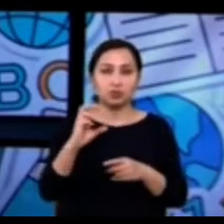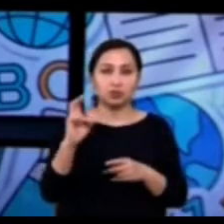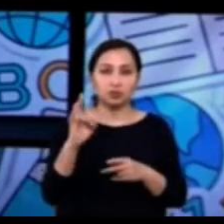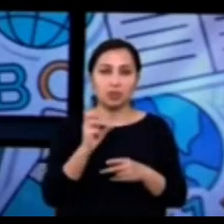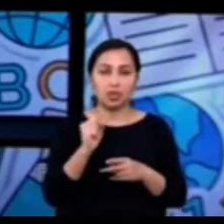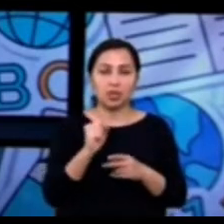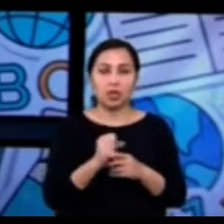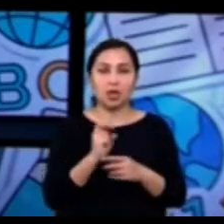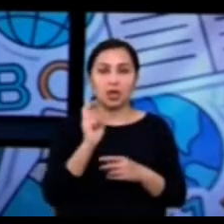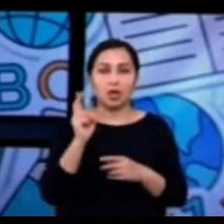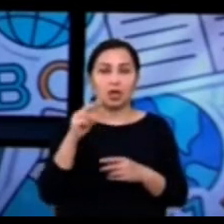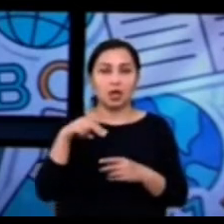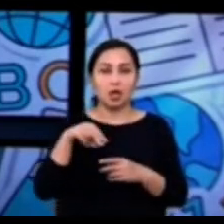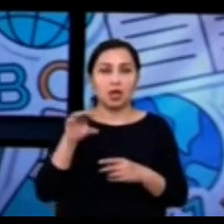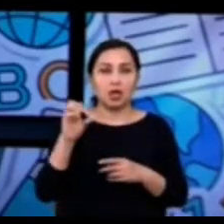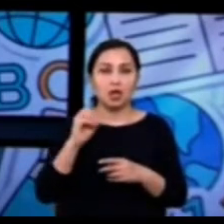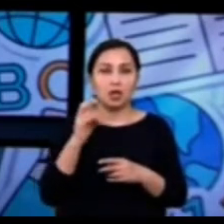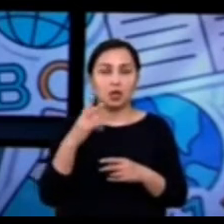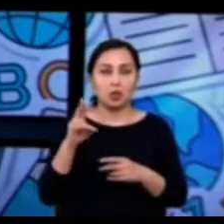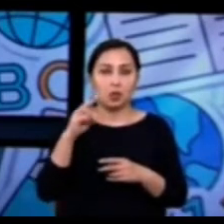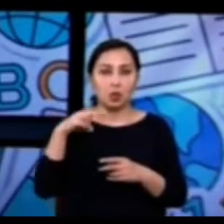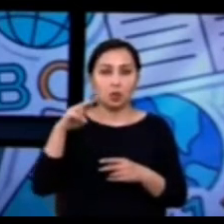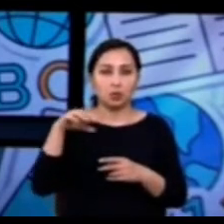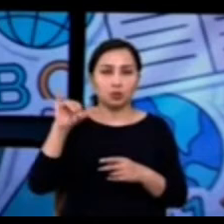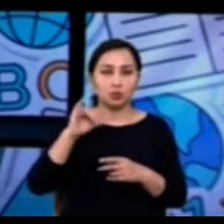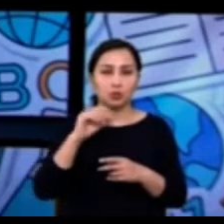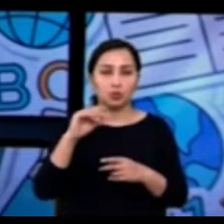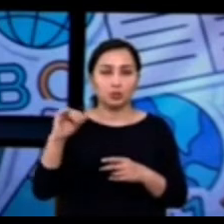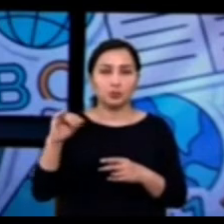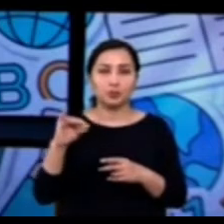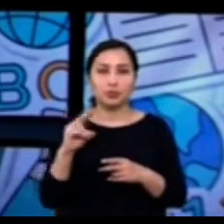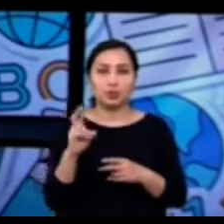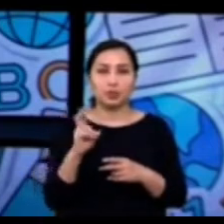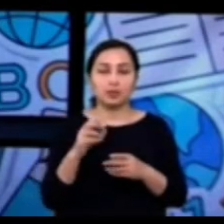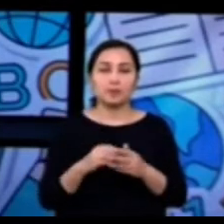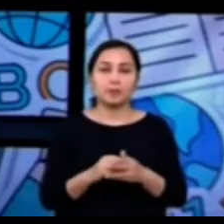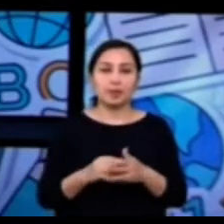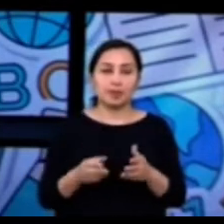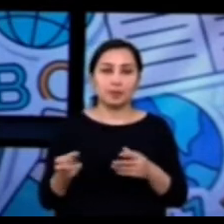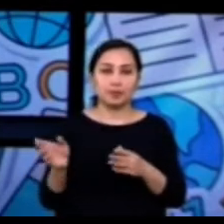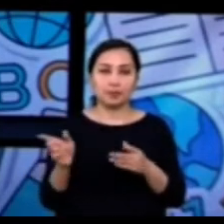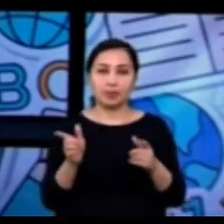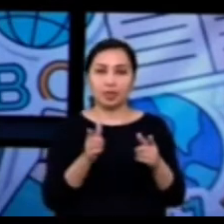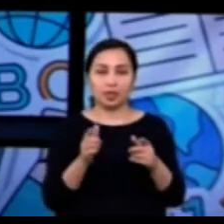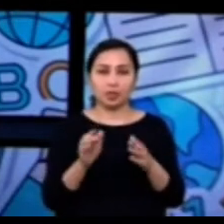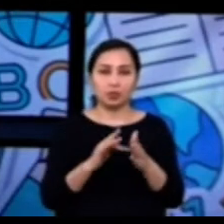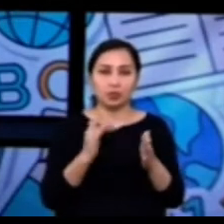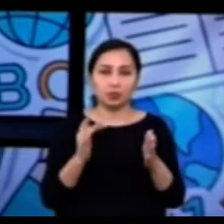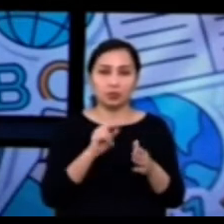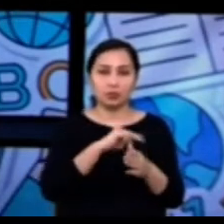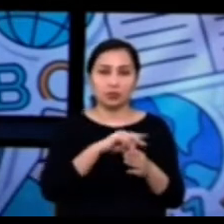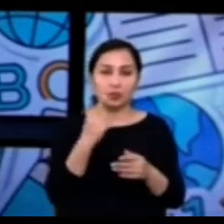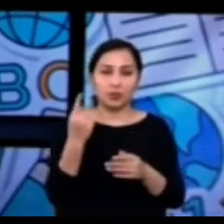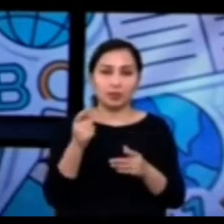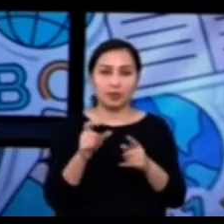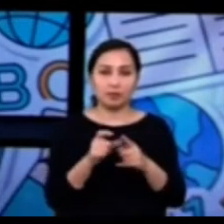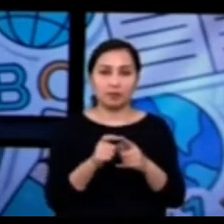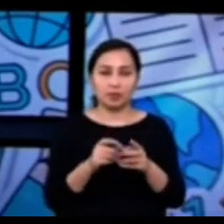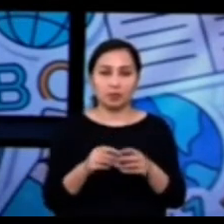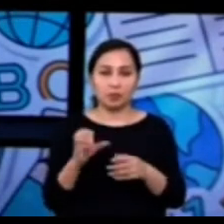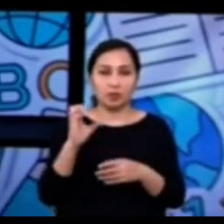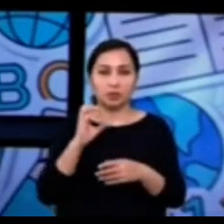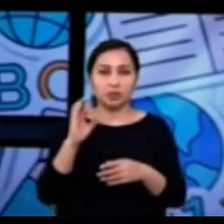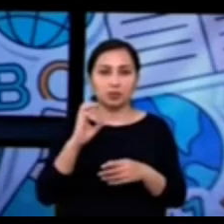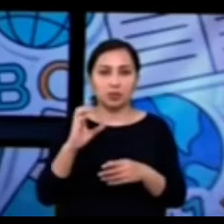«дуб». Приготовьте рабочие тетради, давайте проверим. Итак, первое слово